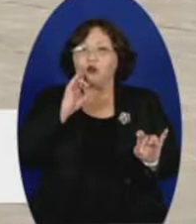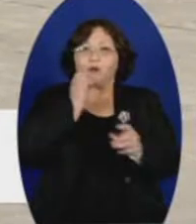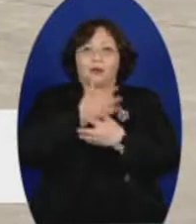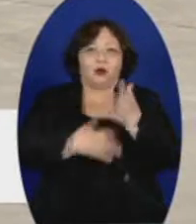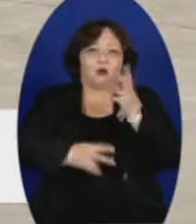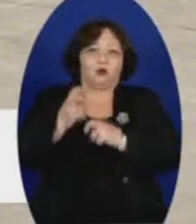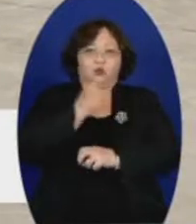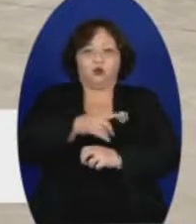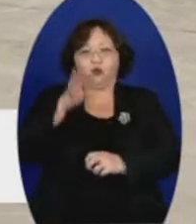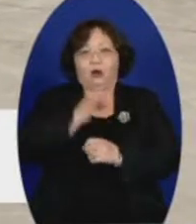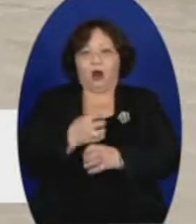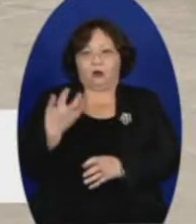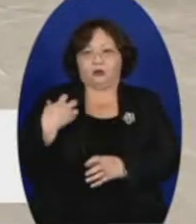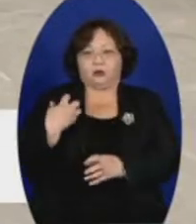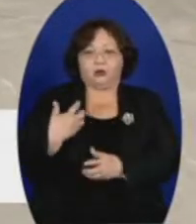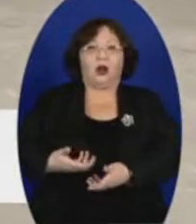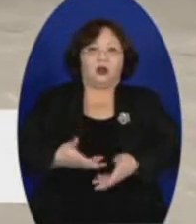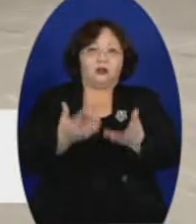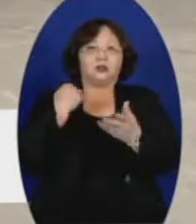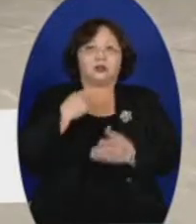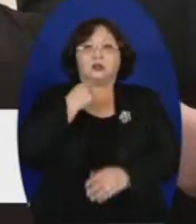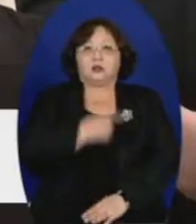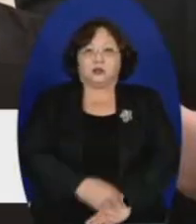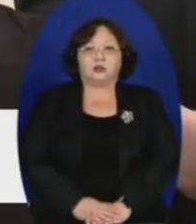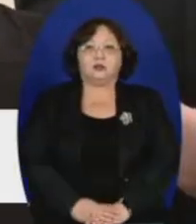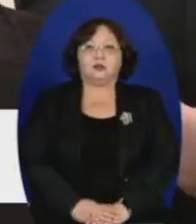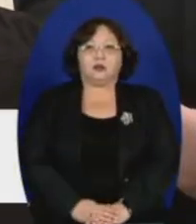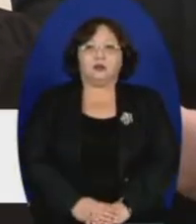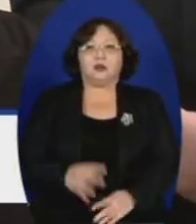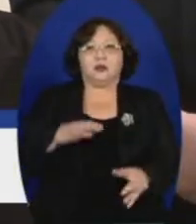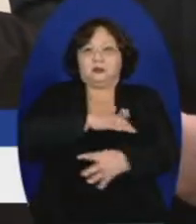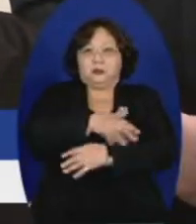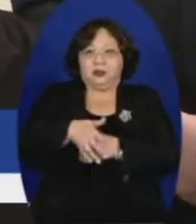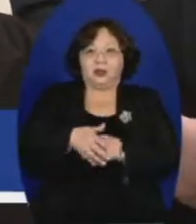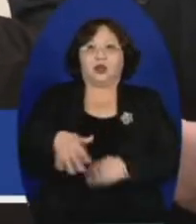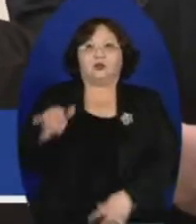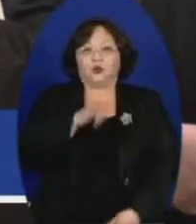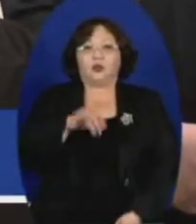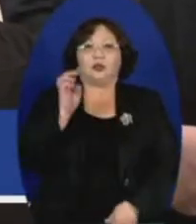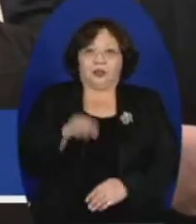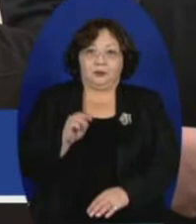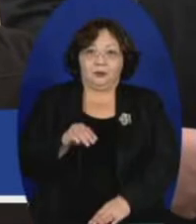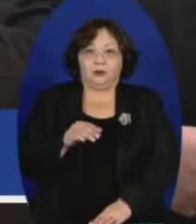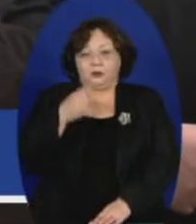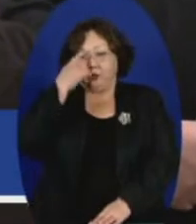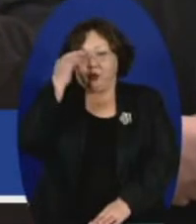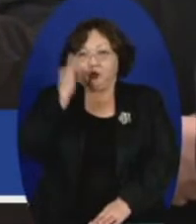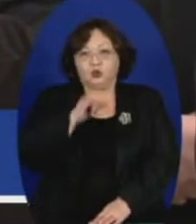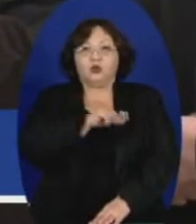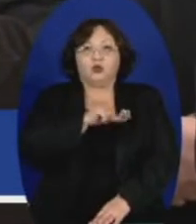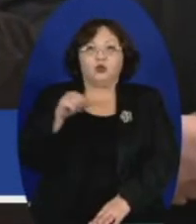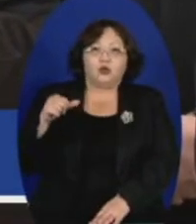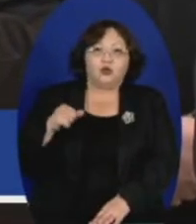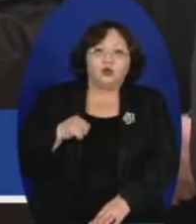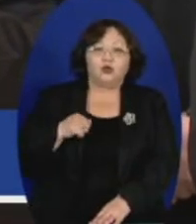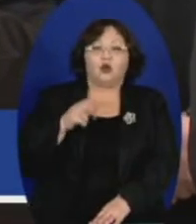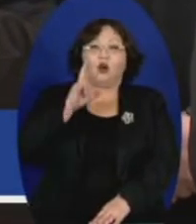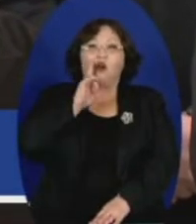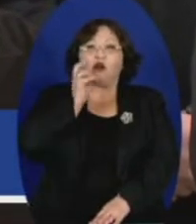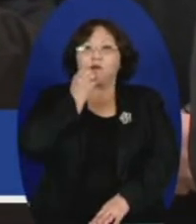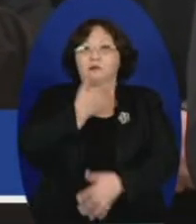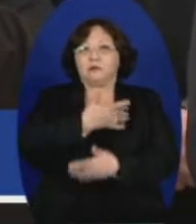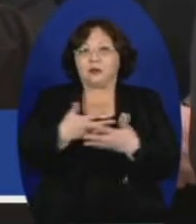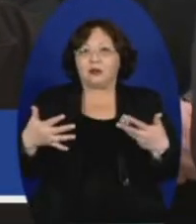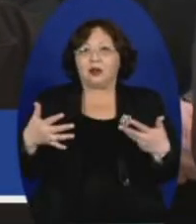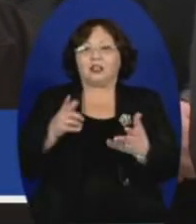дотоодынхоо хэрэгцээг хангаж чадна гэж байна. Тусгаар тогтносон улс гэдэг бол өөрийнхөө хүнсний хэрэгцээ, хүнсний